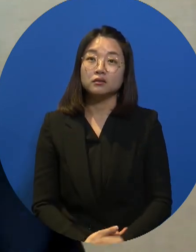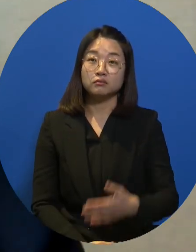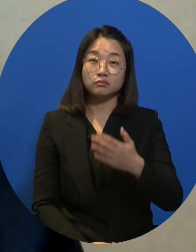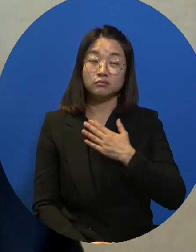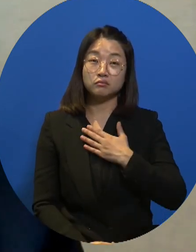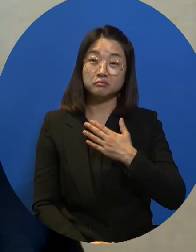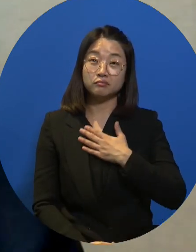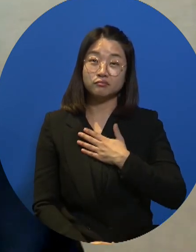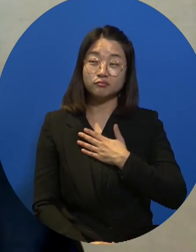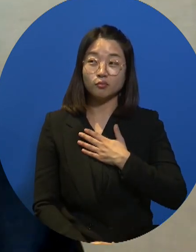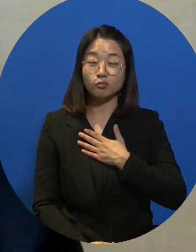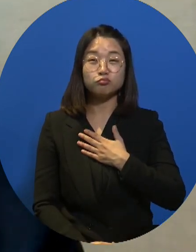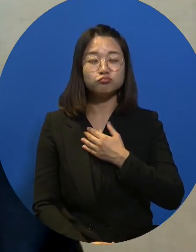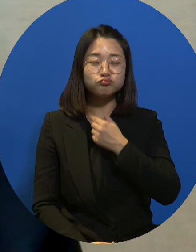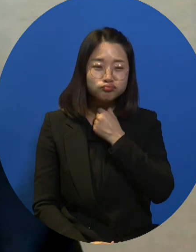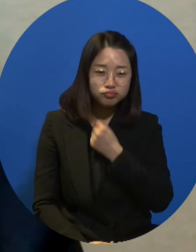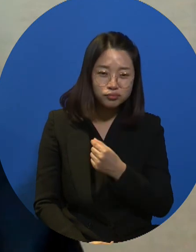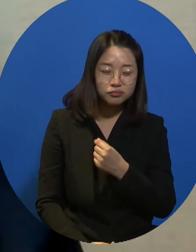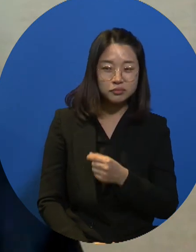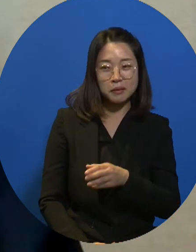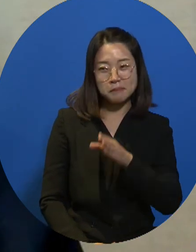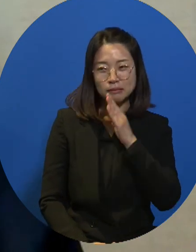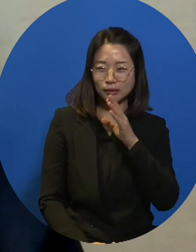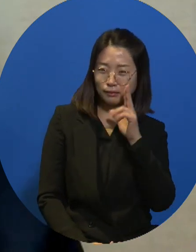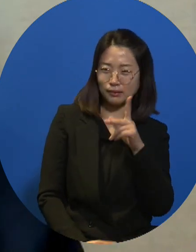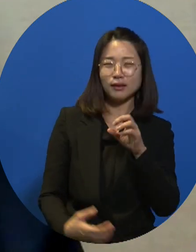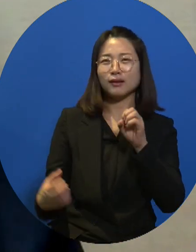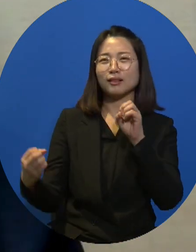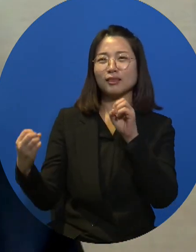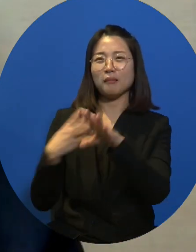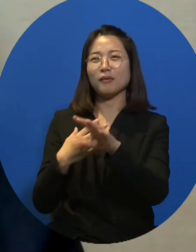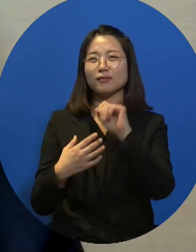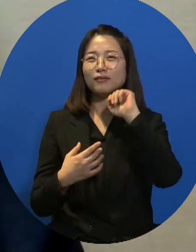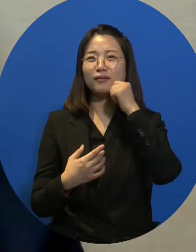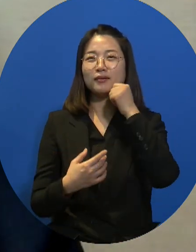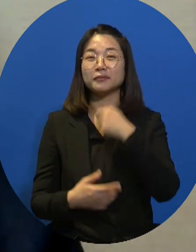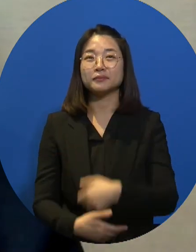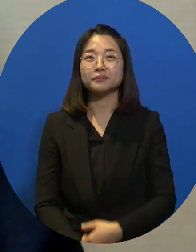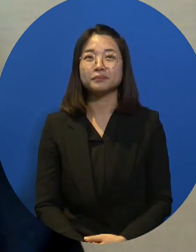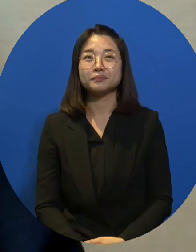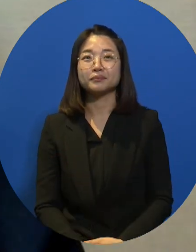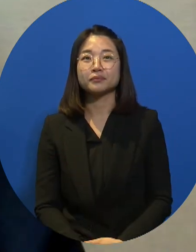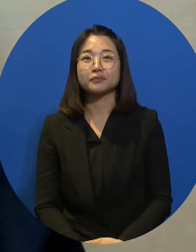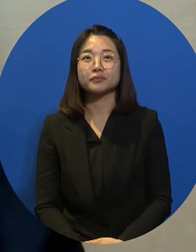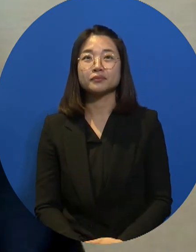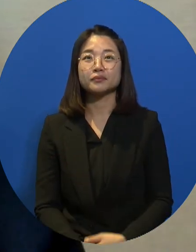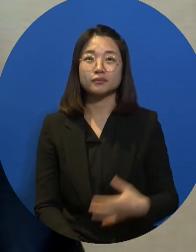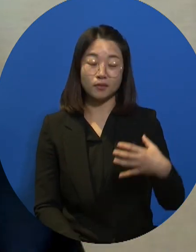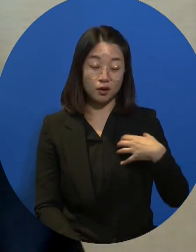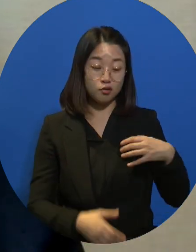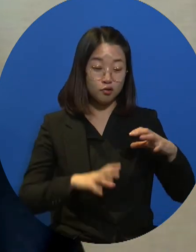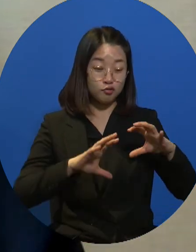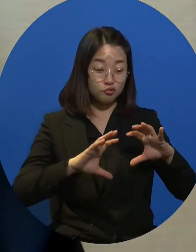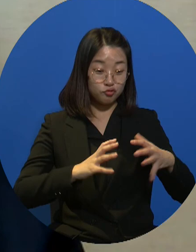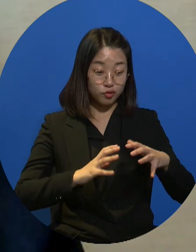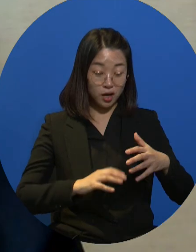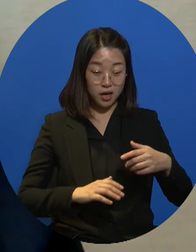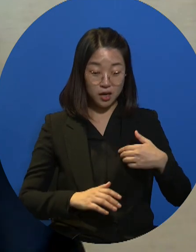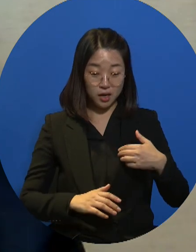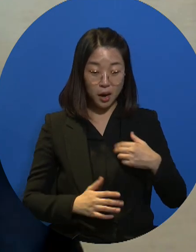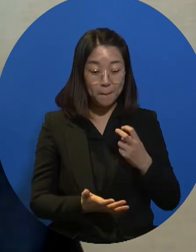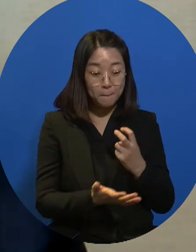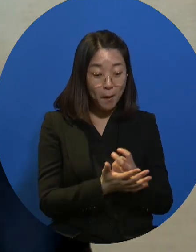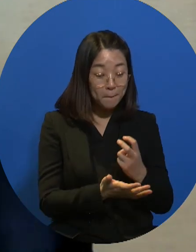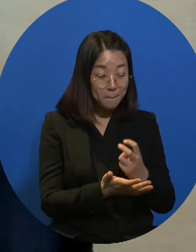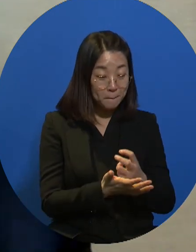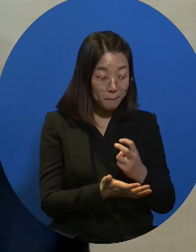맞고 틀리고를 말씀드리기보다는 저희는 이제 국회 입법 지원 조직입니다. 그래서 그 국회의원이